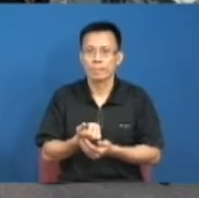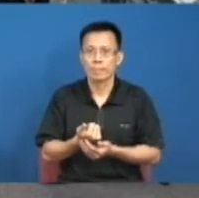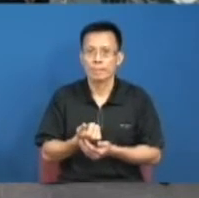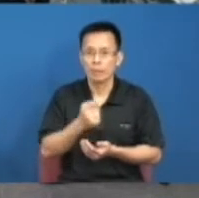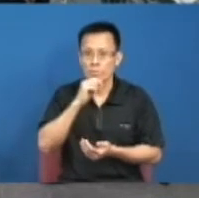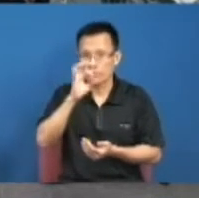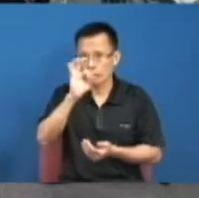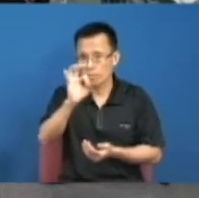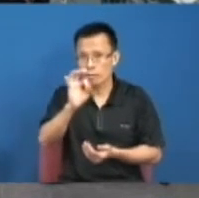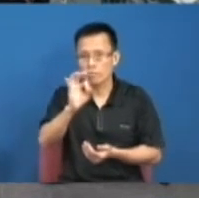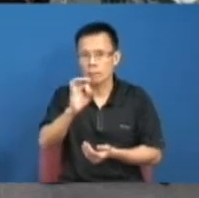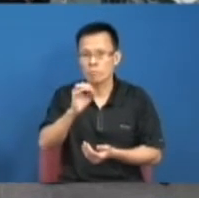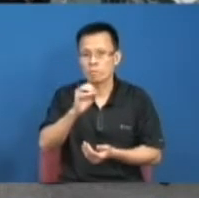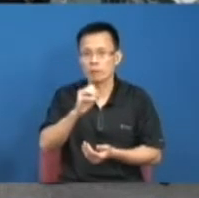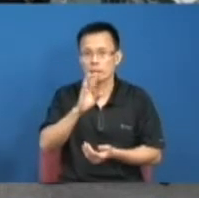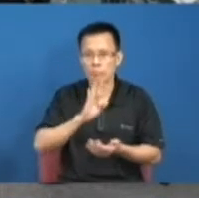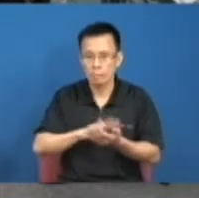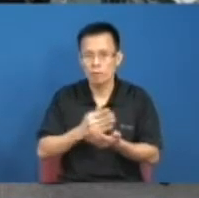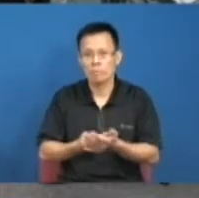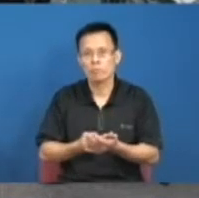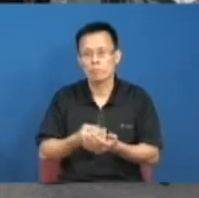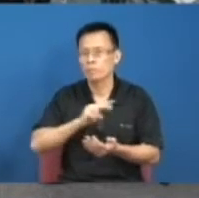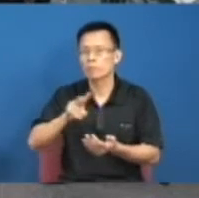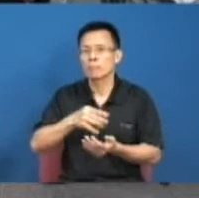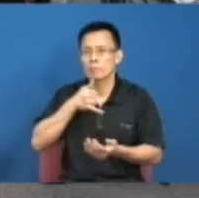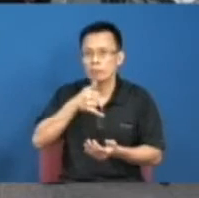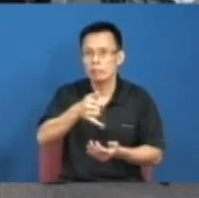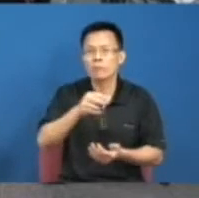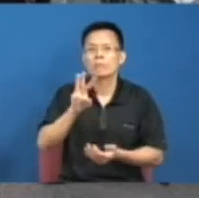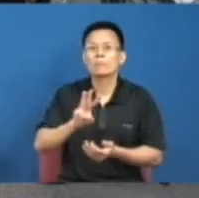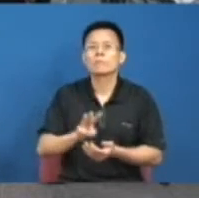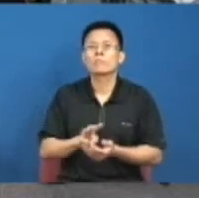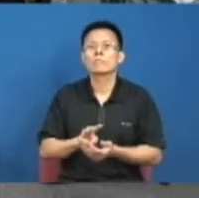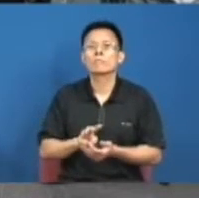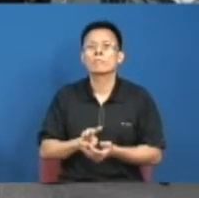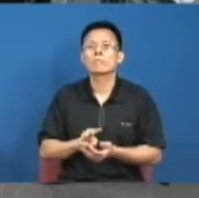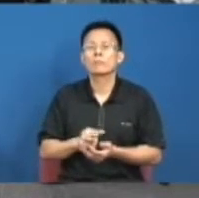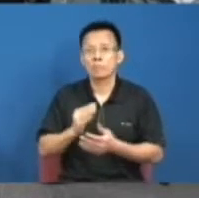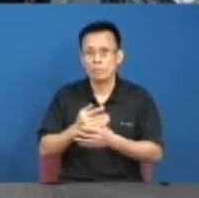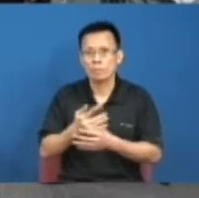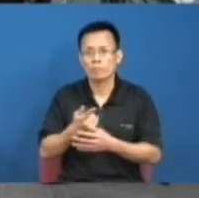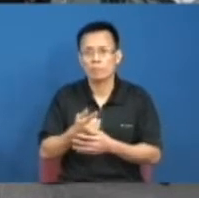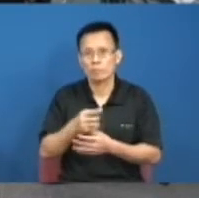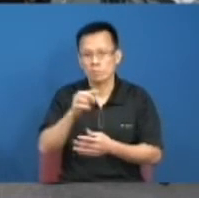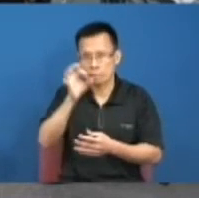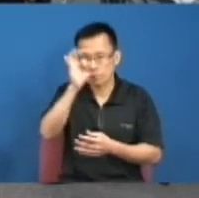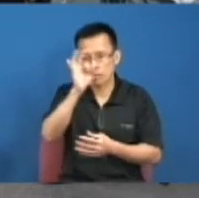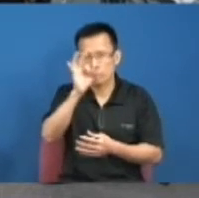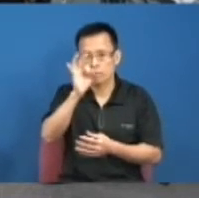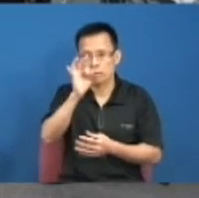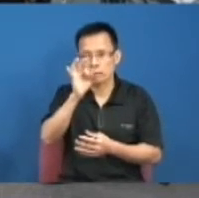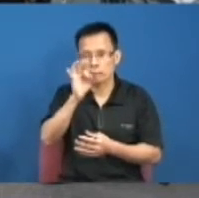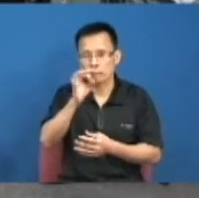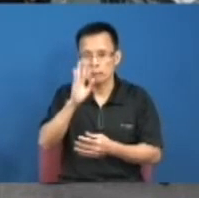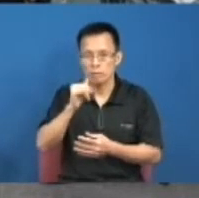有洞本身都有洞但是它都是入水的就因為它的洞既然是出